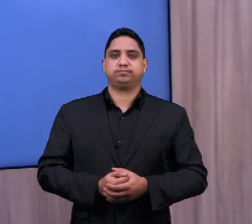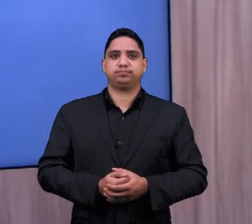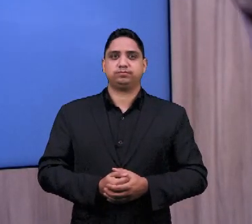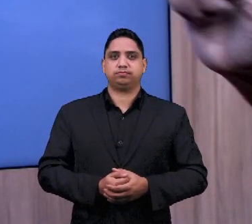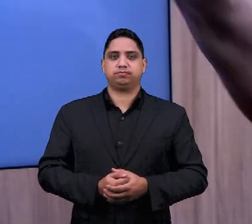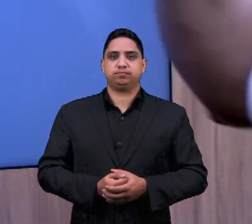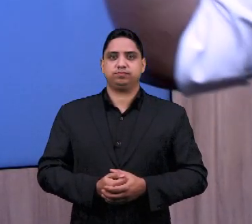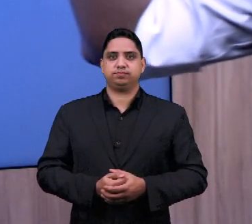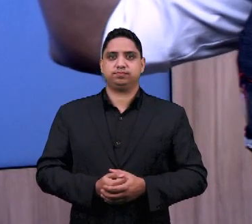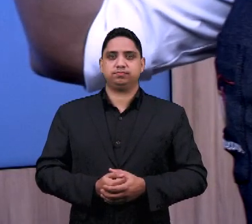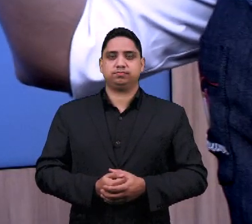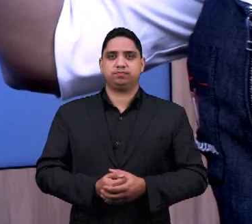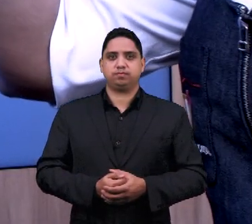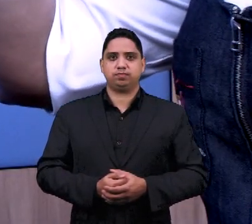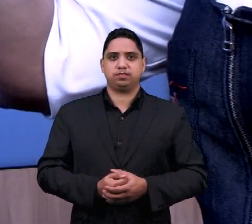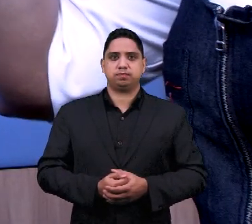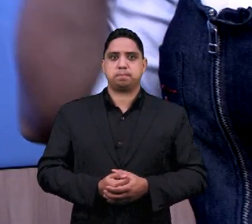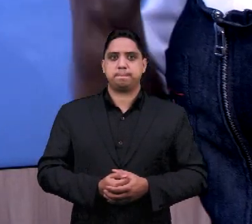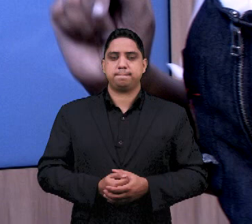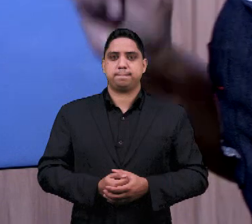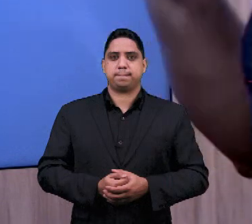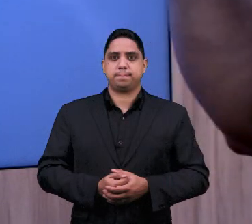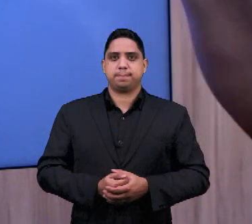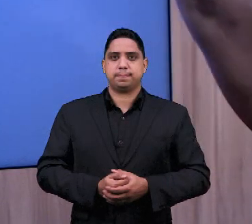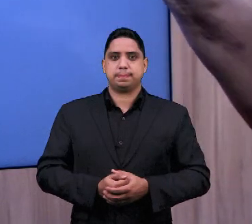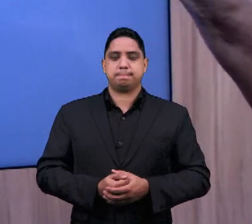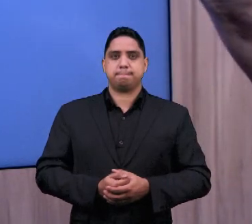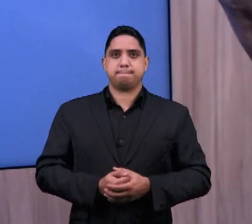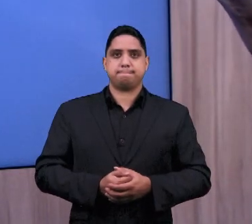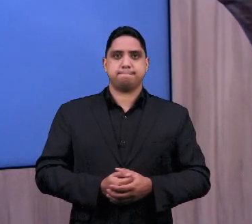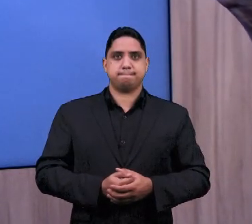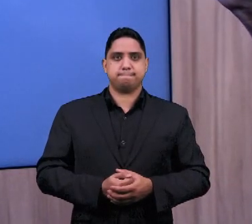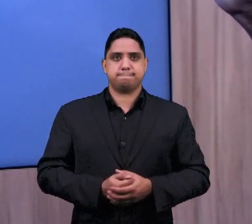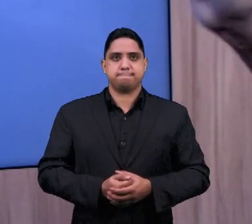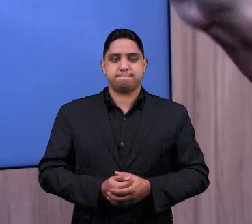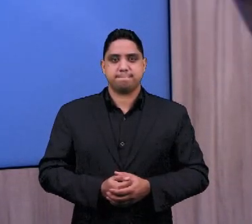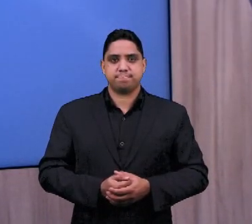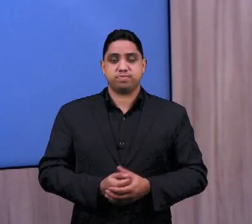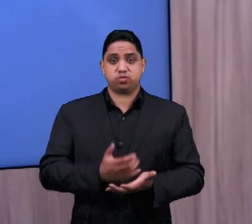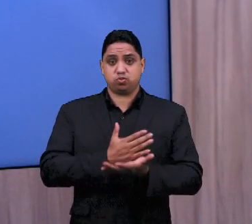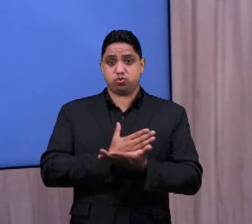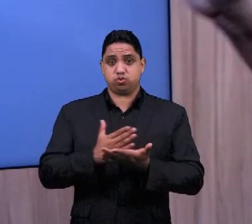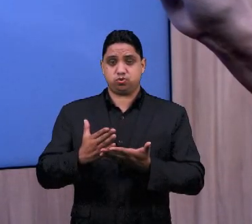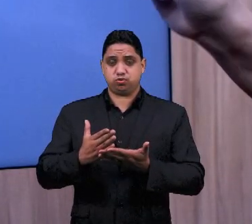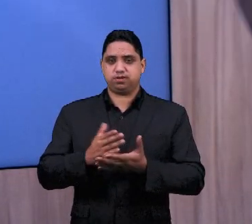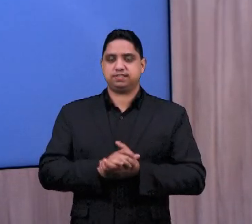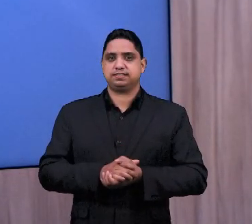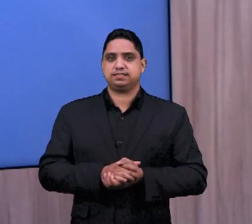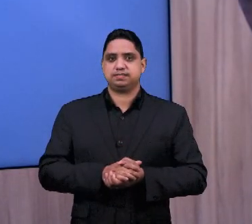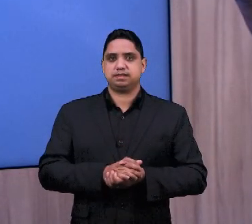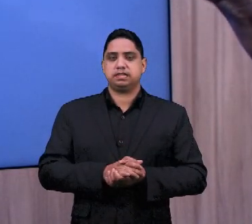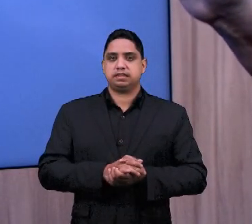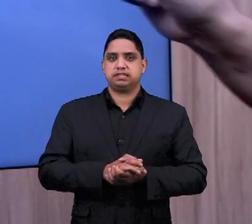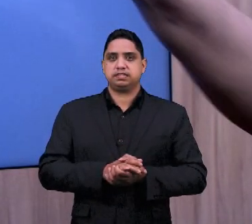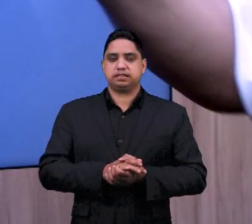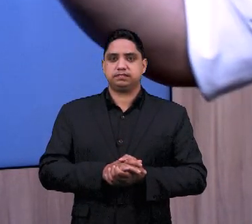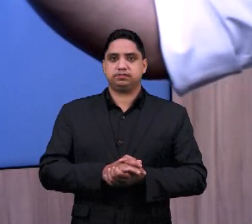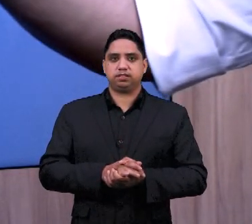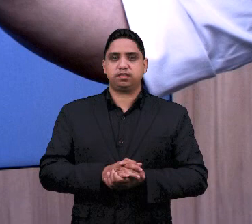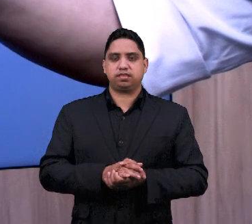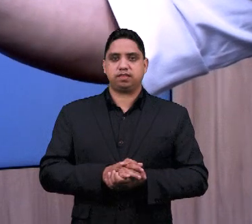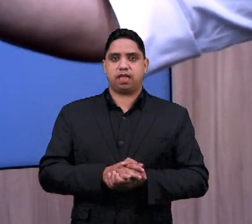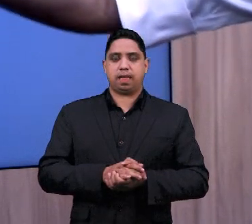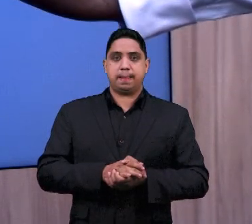Le premier instrument, c'est le tambour. Au début de l'introduction, quand l'express va